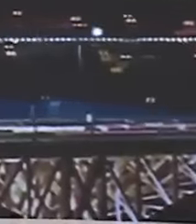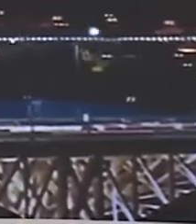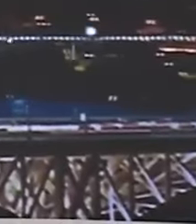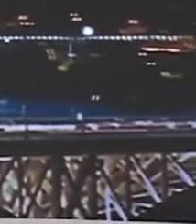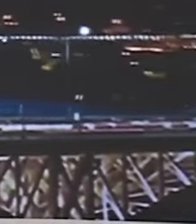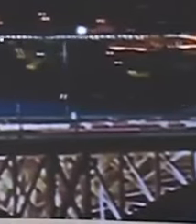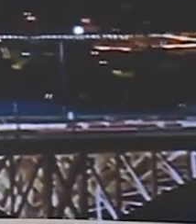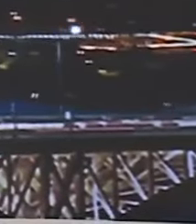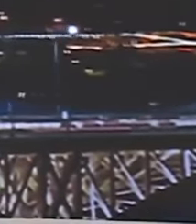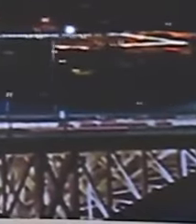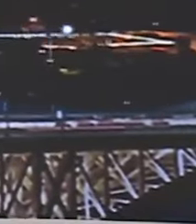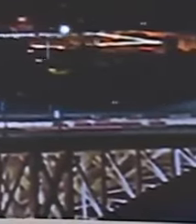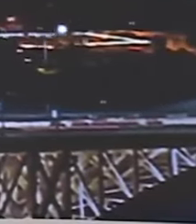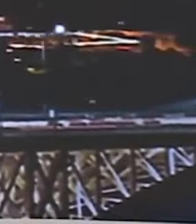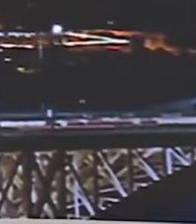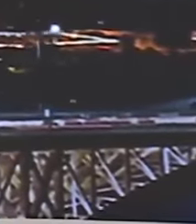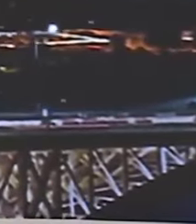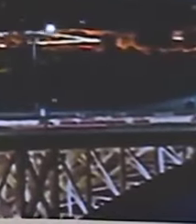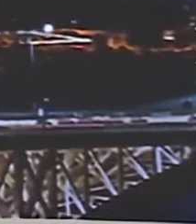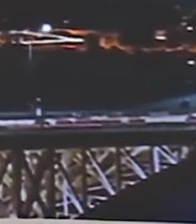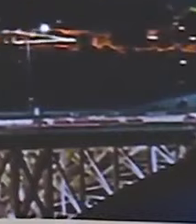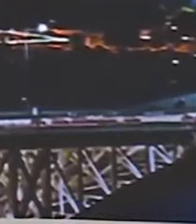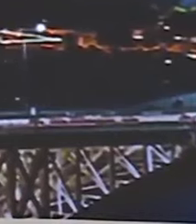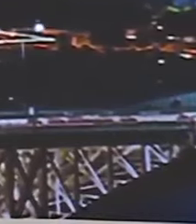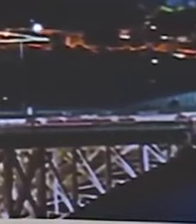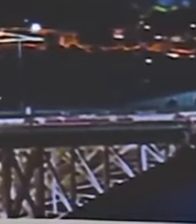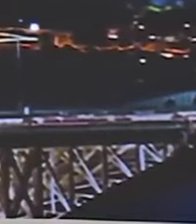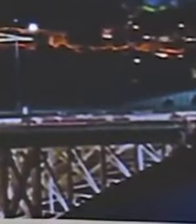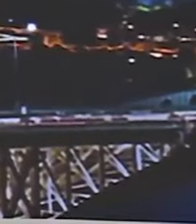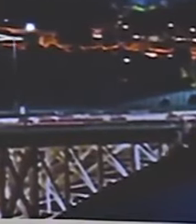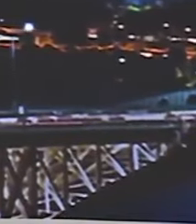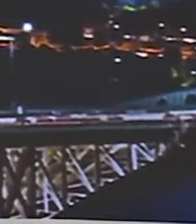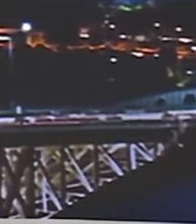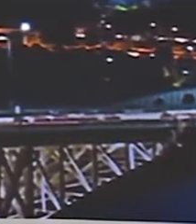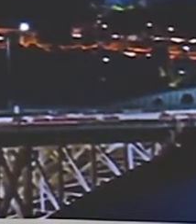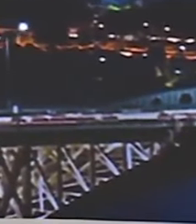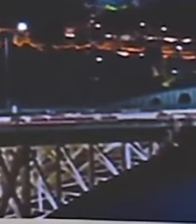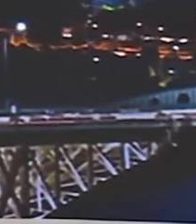안녕하세요. 뉴스룸 앵커 한민용입니다. 오늘도 JTBC 뉴스룸을